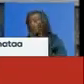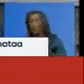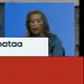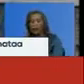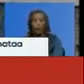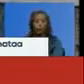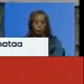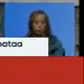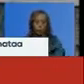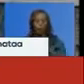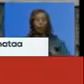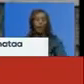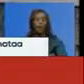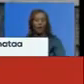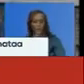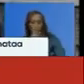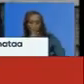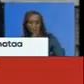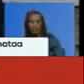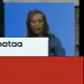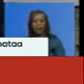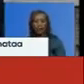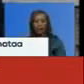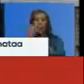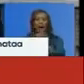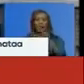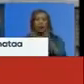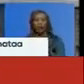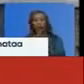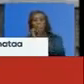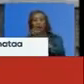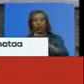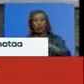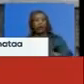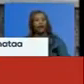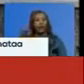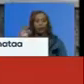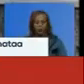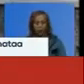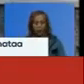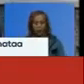ደግሞ በስጋት እየተመለከተው ያለ ሀገራዊ ለውጥ ላይ እንገኛለን።